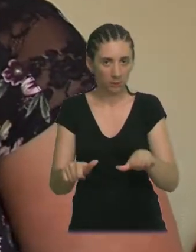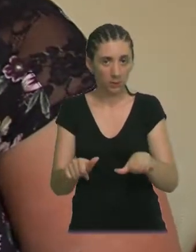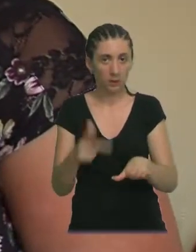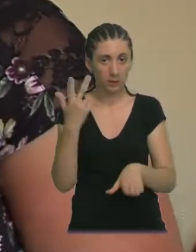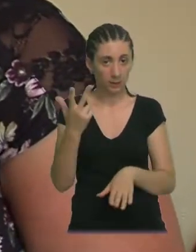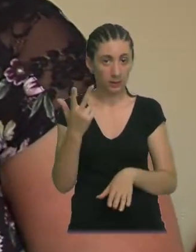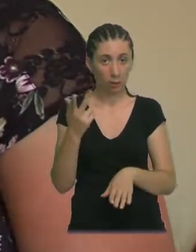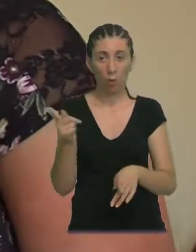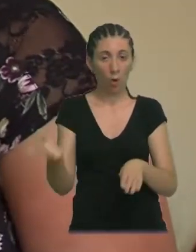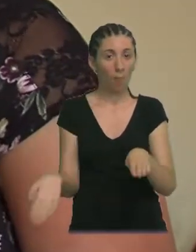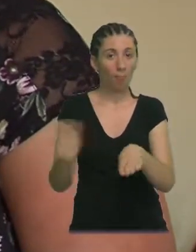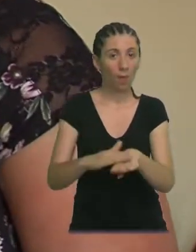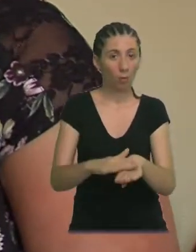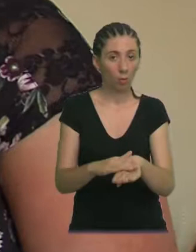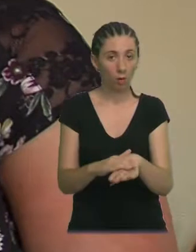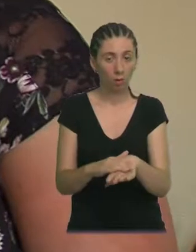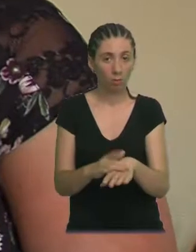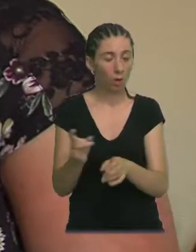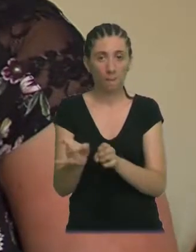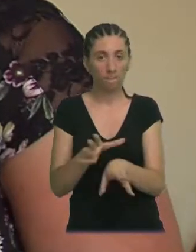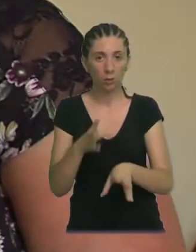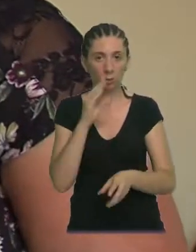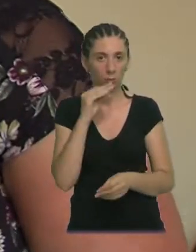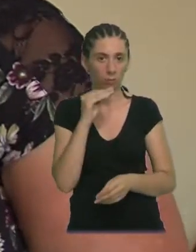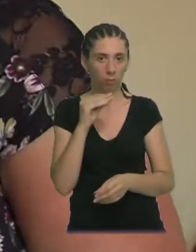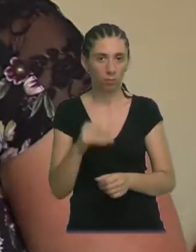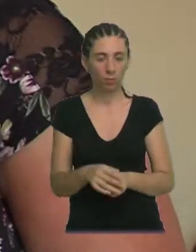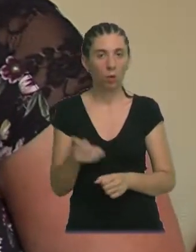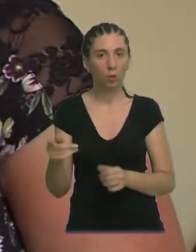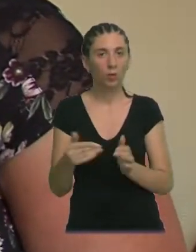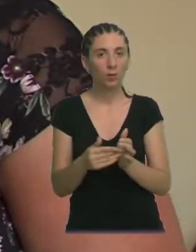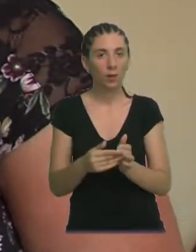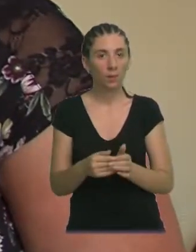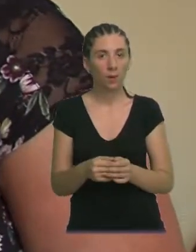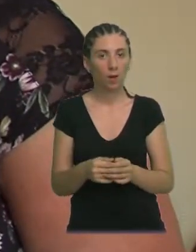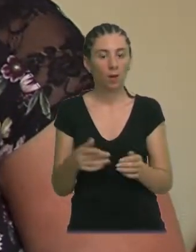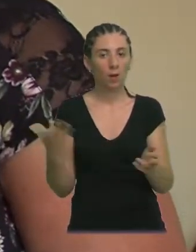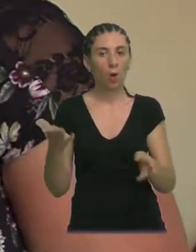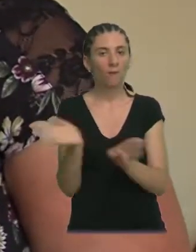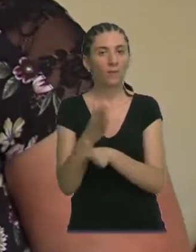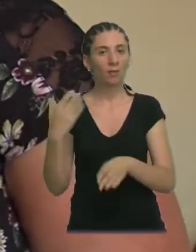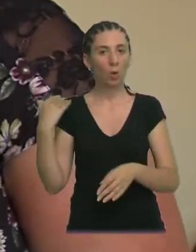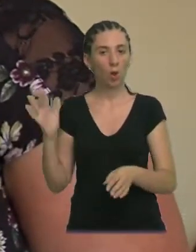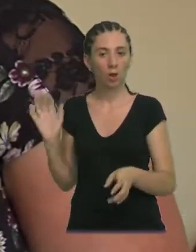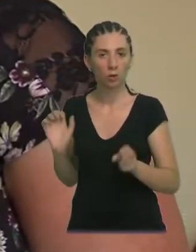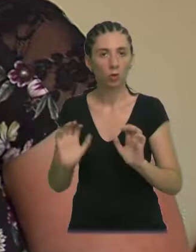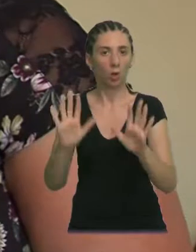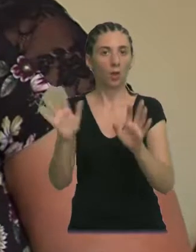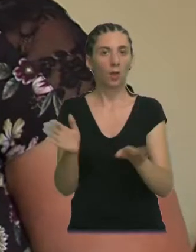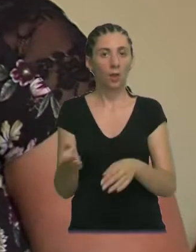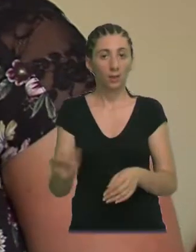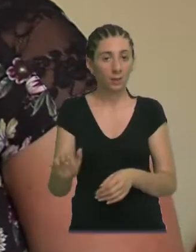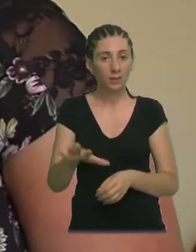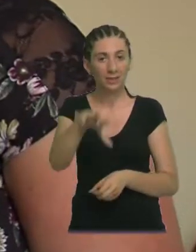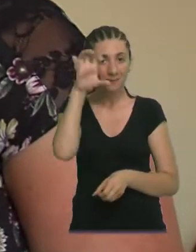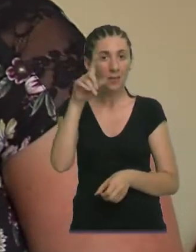ona je te 3 godine nadoknadila. Jako brzo je ona progovorila, jer njoj je trebalo samo ono vjetar u leđa da dijete shvati da